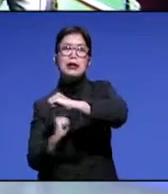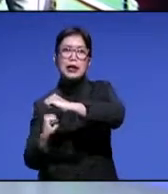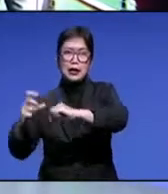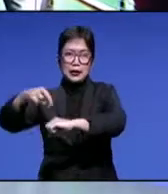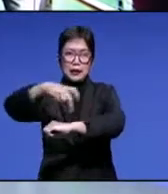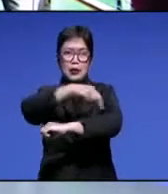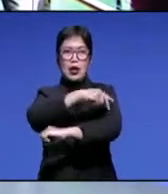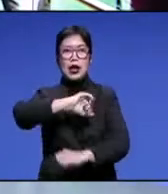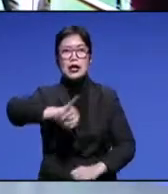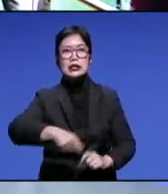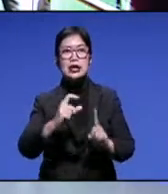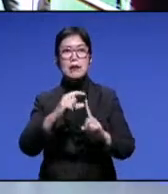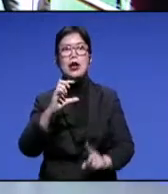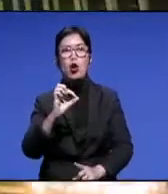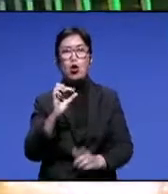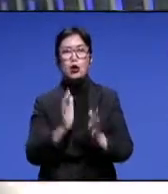di Surabaya.